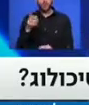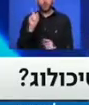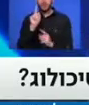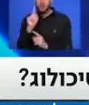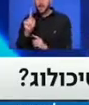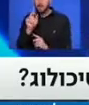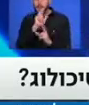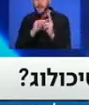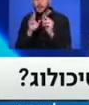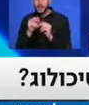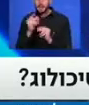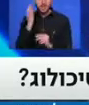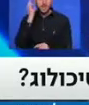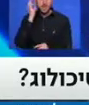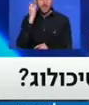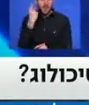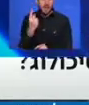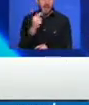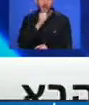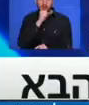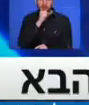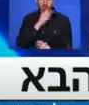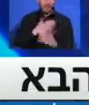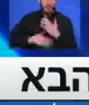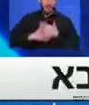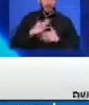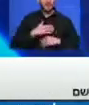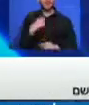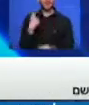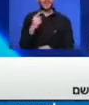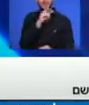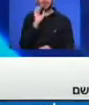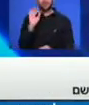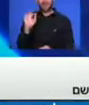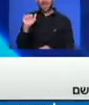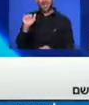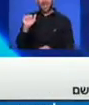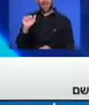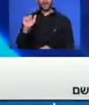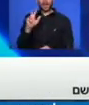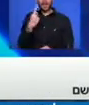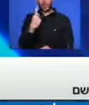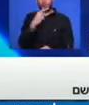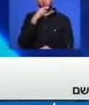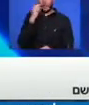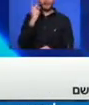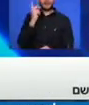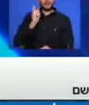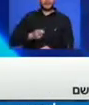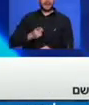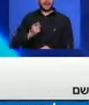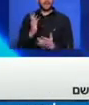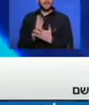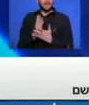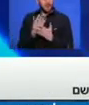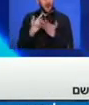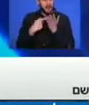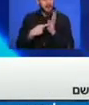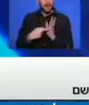ומדבר עם איזו אישה זקנה ונחמדה, mm-hmm. שהיא אמו של אל צ'אפו. כאילו צריך היה להבהיר את, ה,